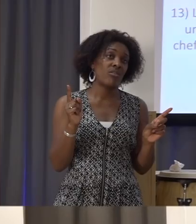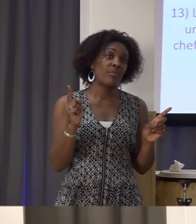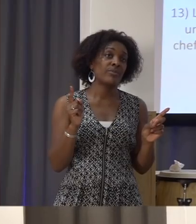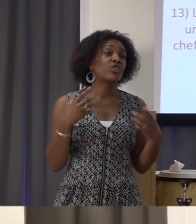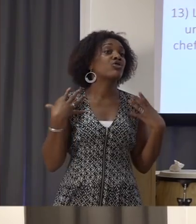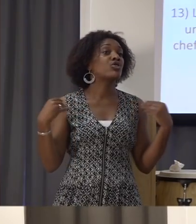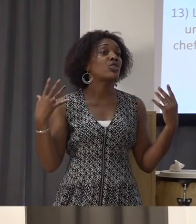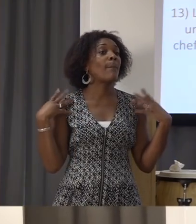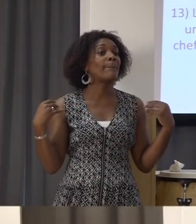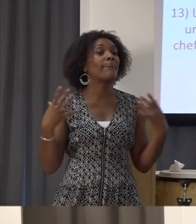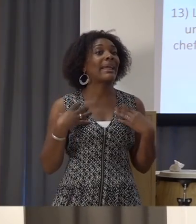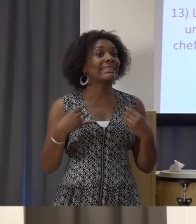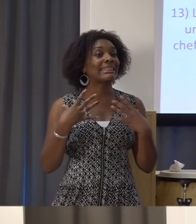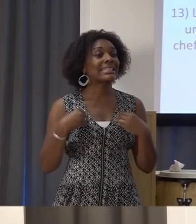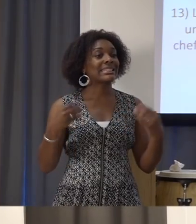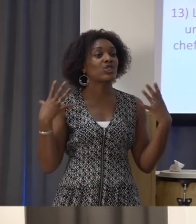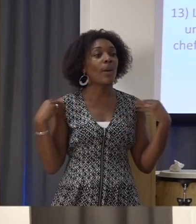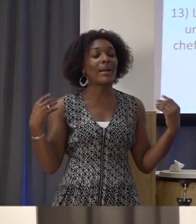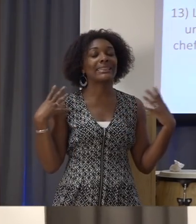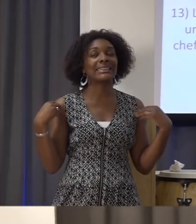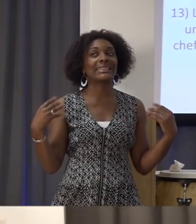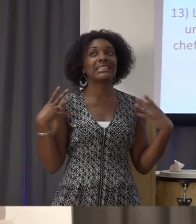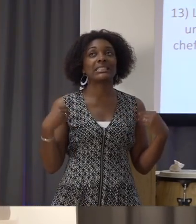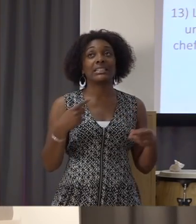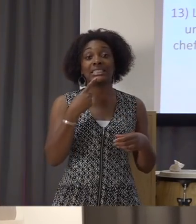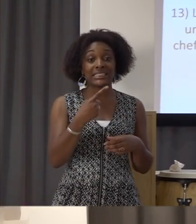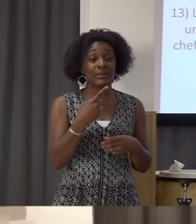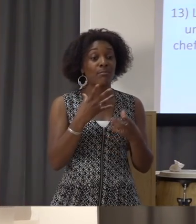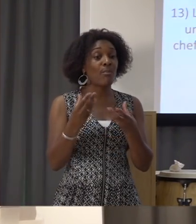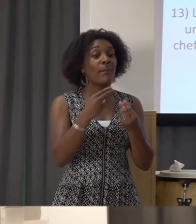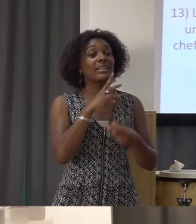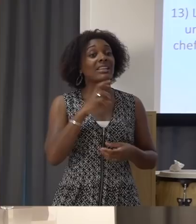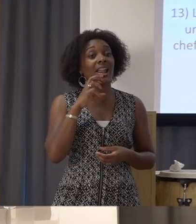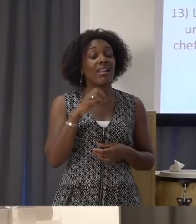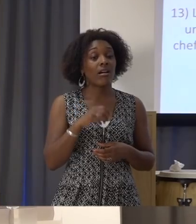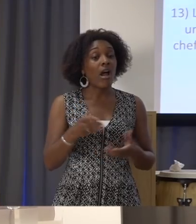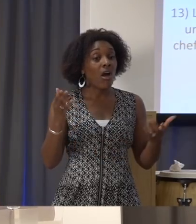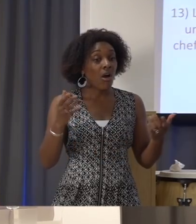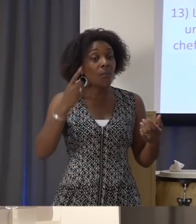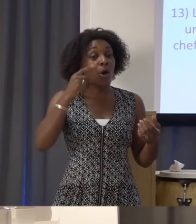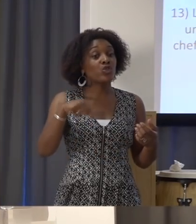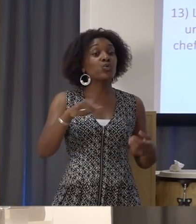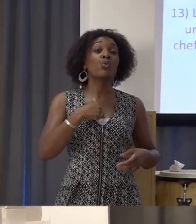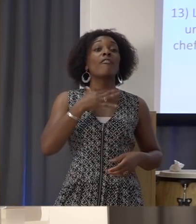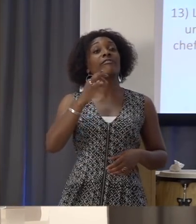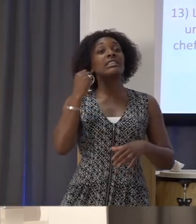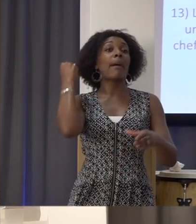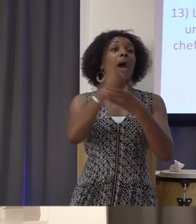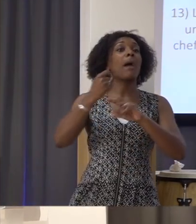Jean-Baptiste disait aux Israélites, oh, ne pensez pas que, ne dites pas en vous-même que voilà, nous sommes fils